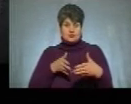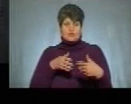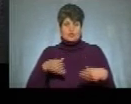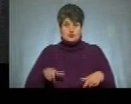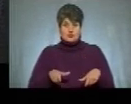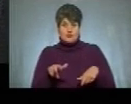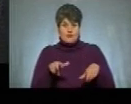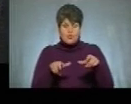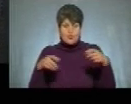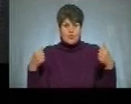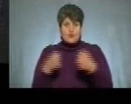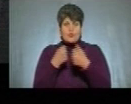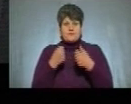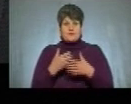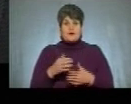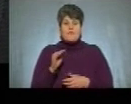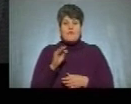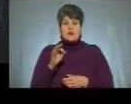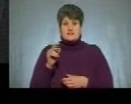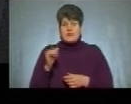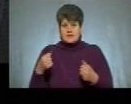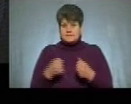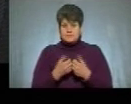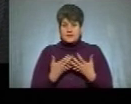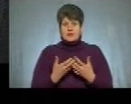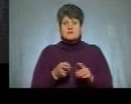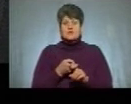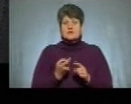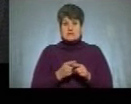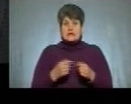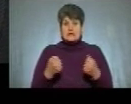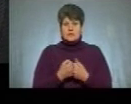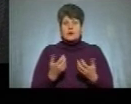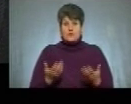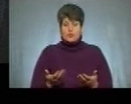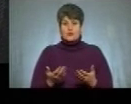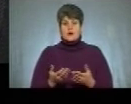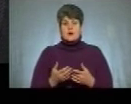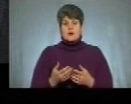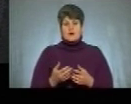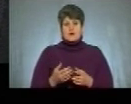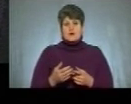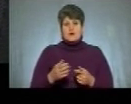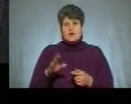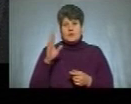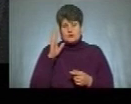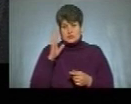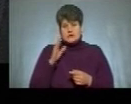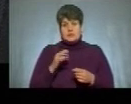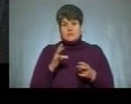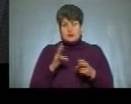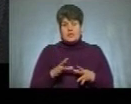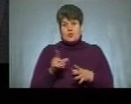автомобілем «Фольксваген». Унаслідок даної дорожньо-транспортної пригоди потерпів сам водій автомобіля «Рено»,